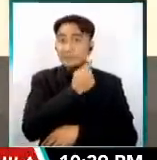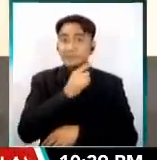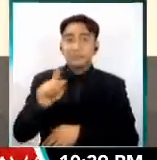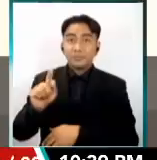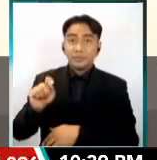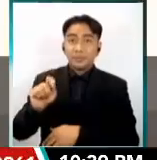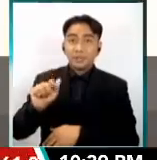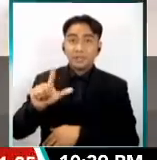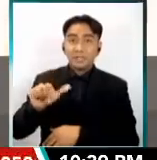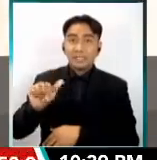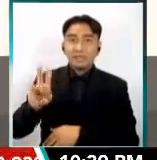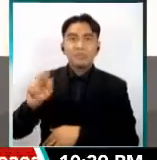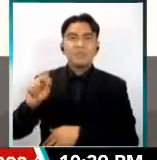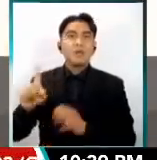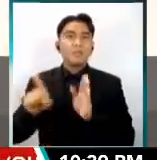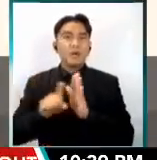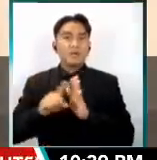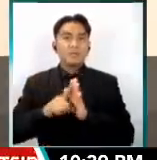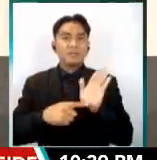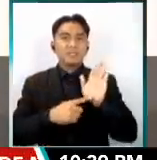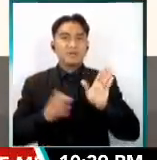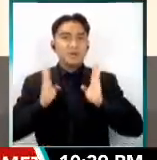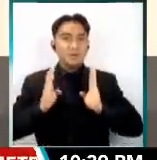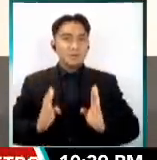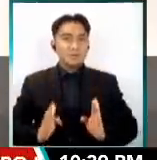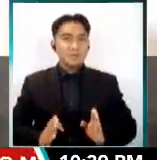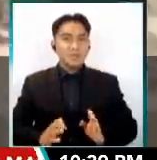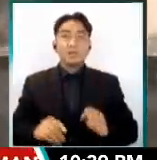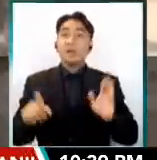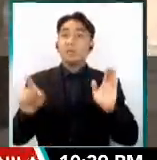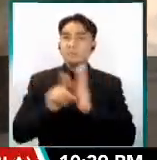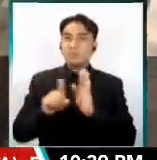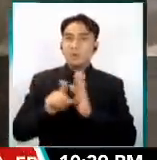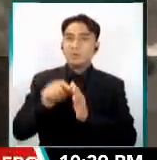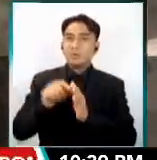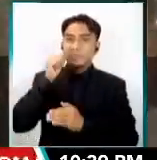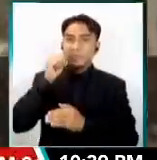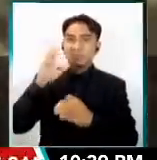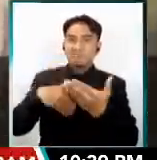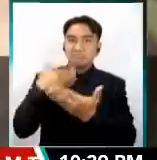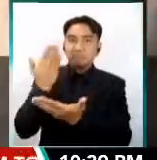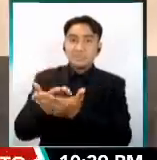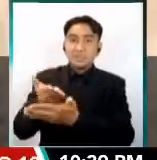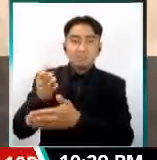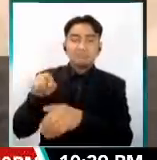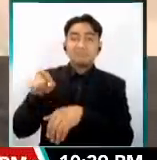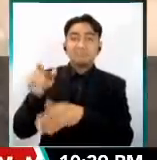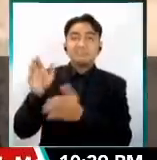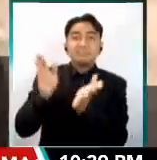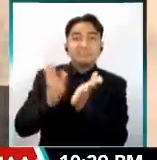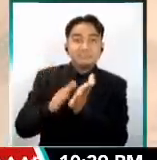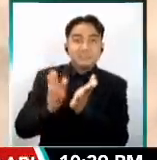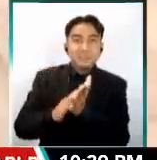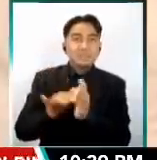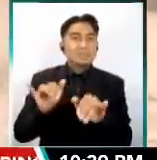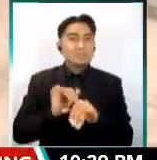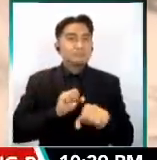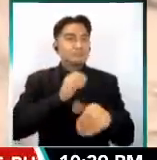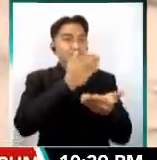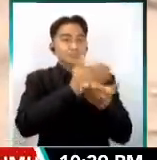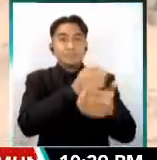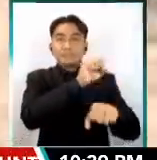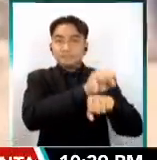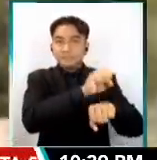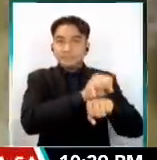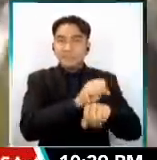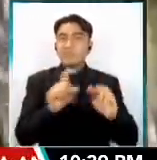katawan, wala ring makikitang mga batang babaeng pumapasok sa eskwela at mga babaeng nagtatrabaho. Saksi rin